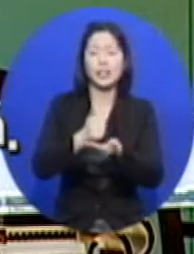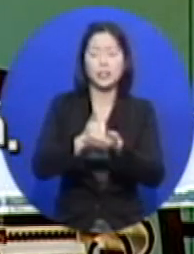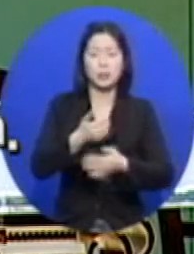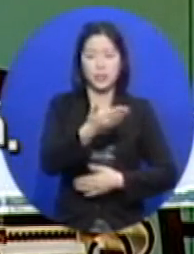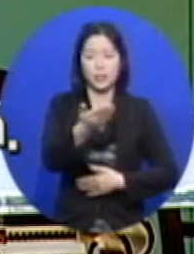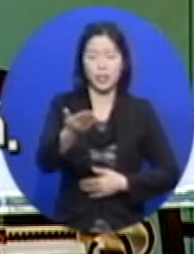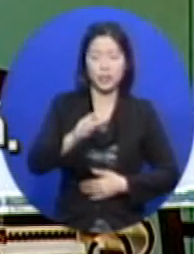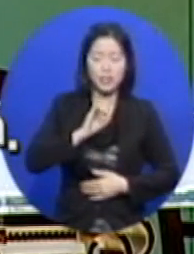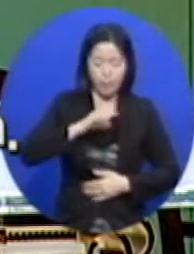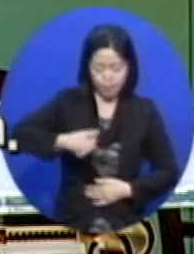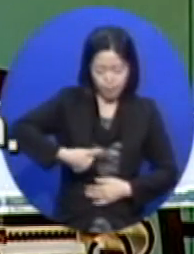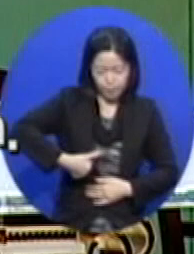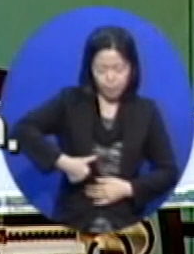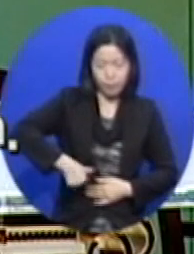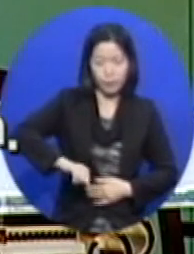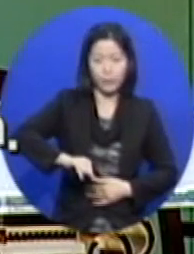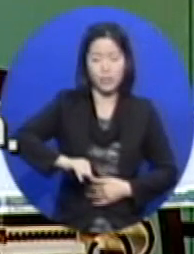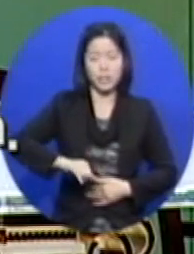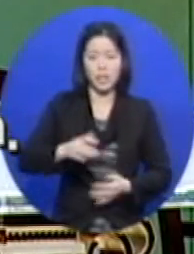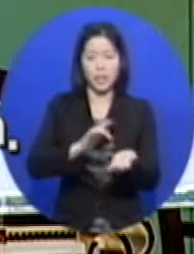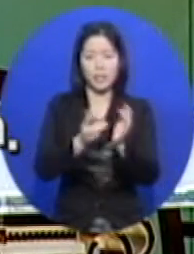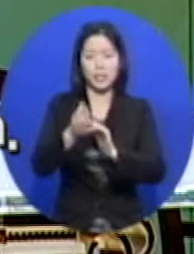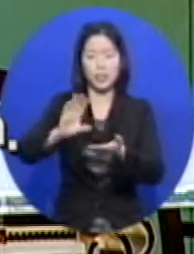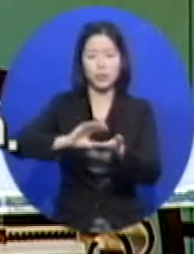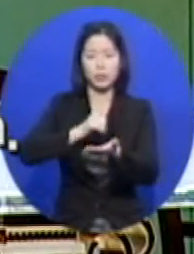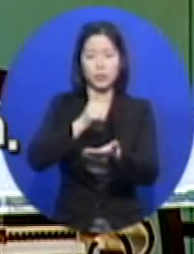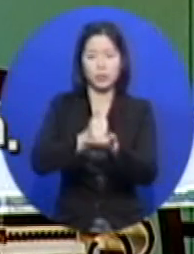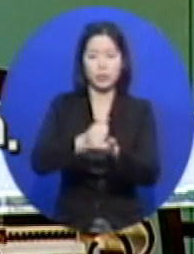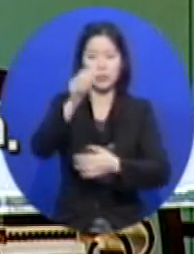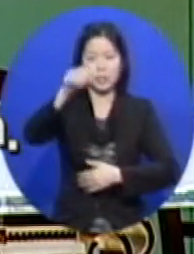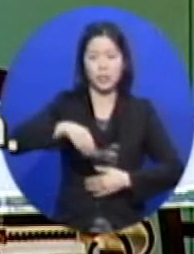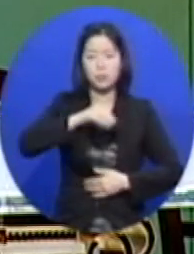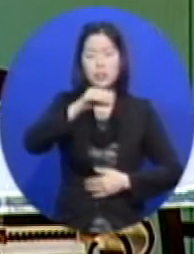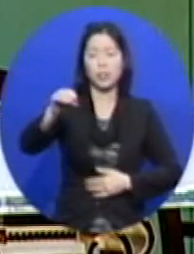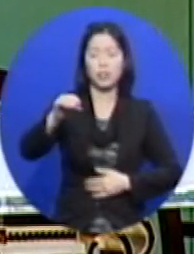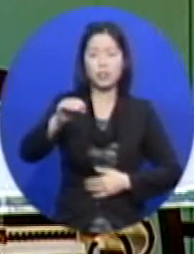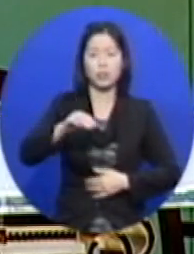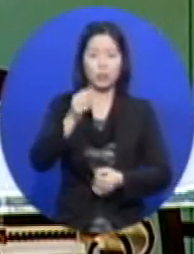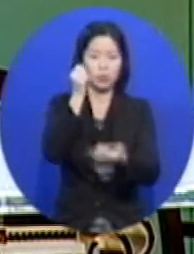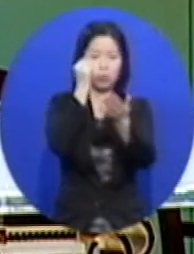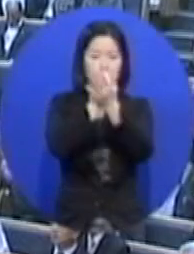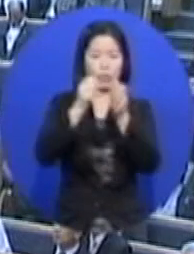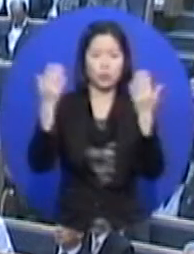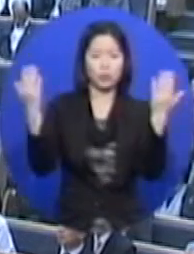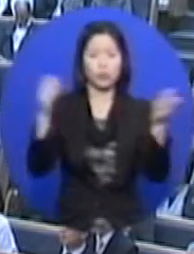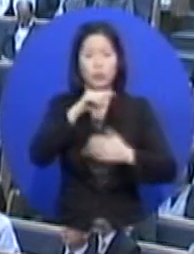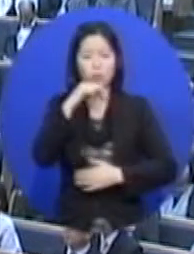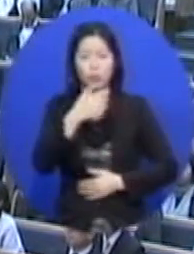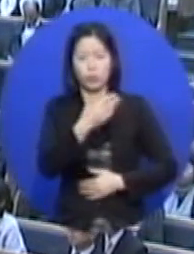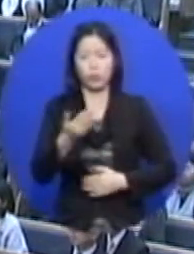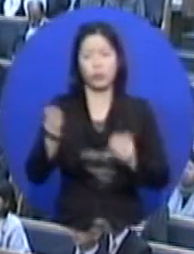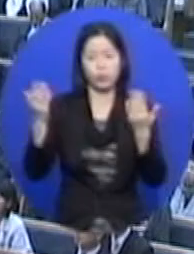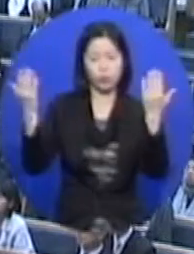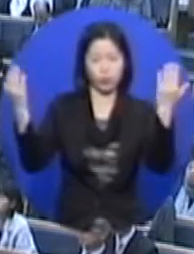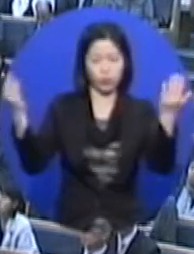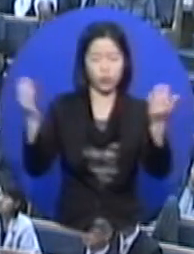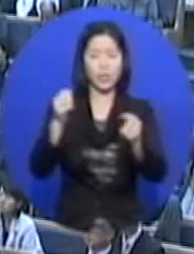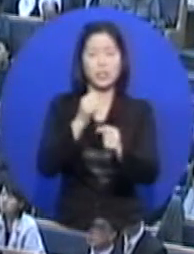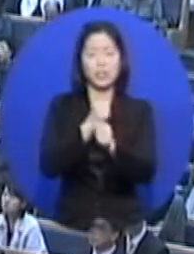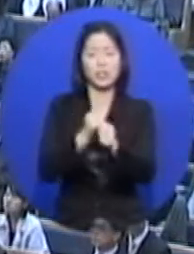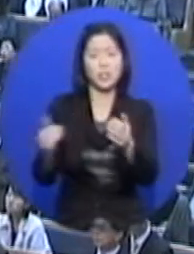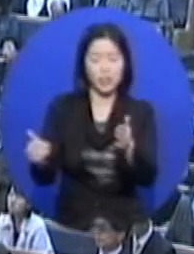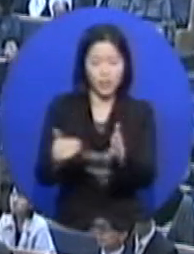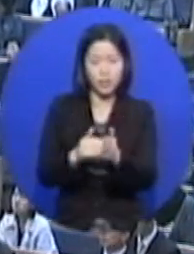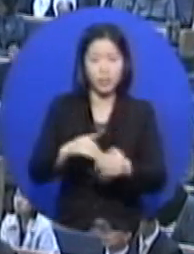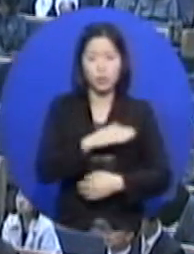독생자 예수 그리스도를 십자가에서 죽게 하시고 p 울려 주께 하시기 까지 우리에게 주시려고